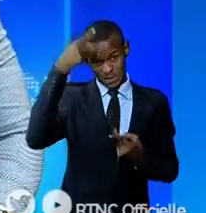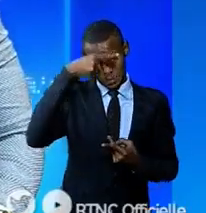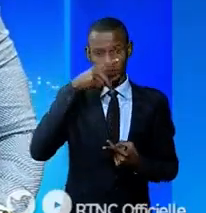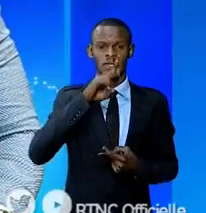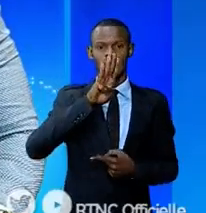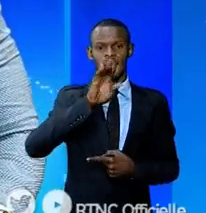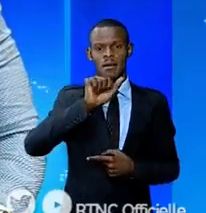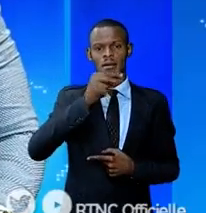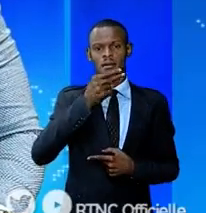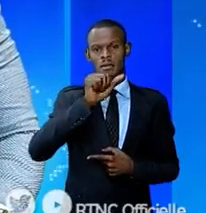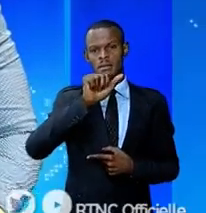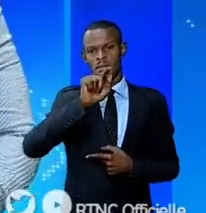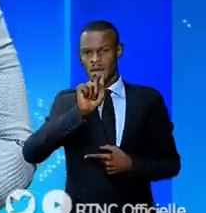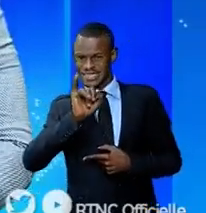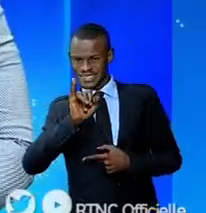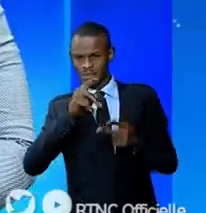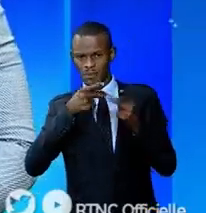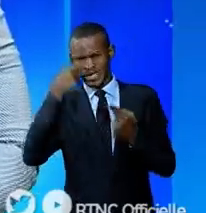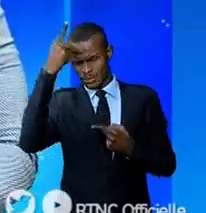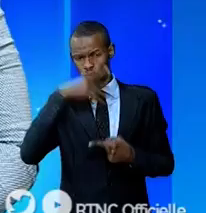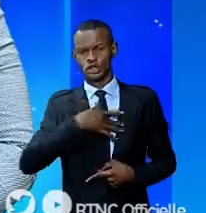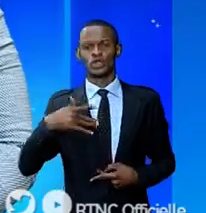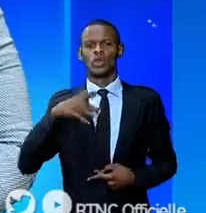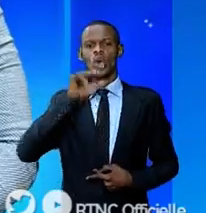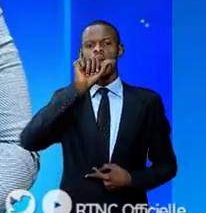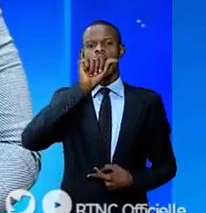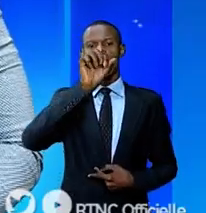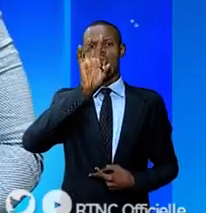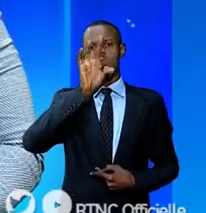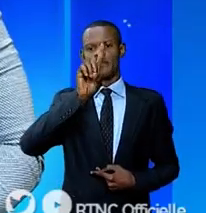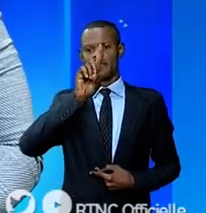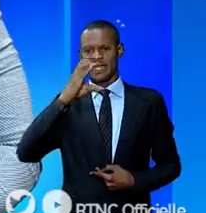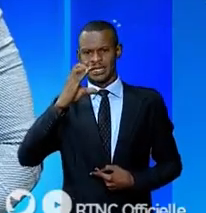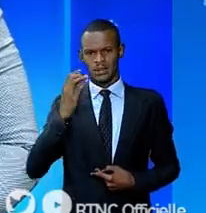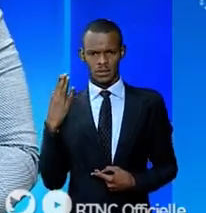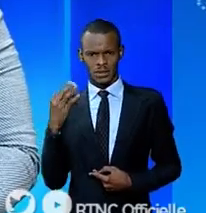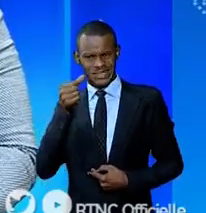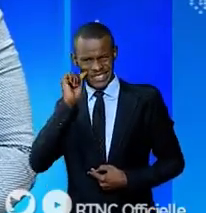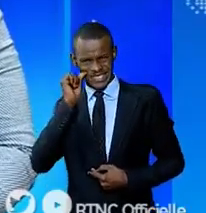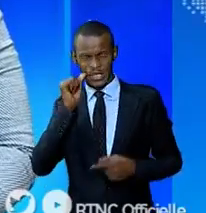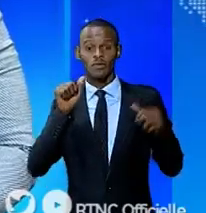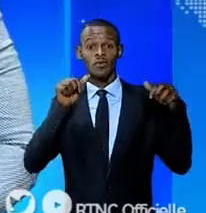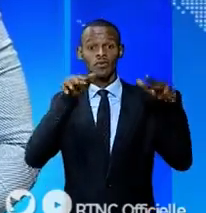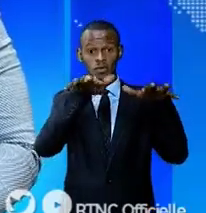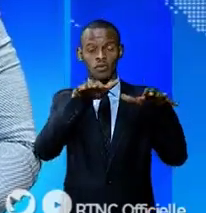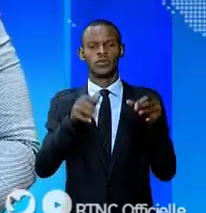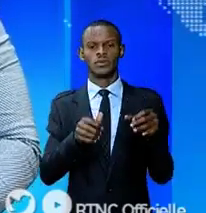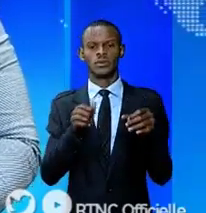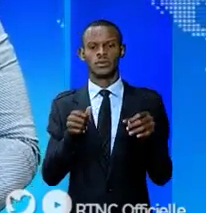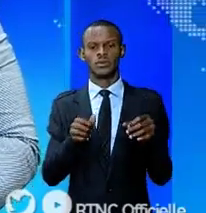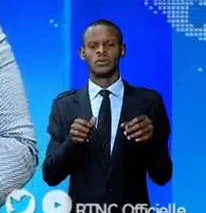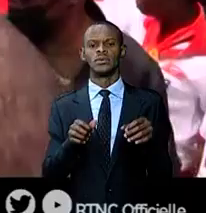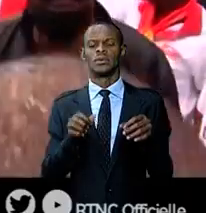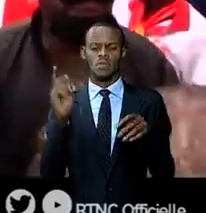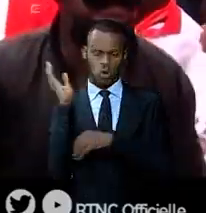de Kinshasa devant des milliers de cadres militants et sympathisants de son regroupement politique FDCA. Sandra Nyangitabou, Gaylor